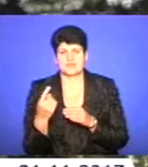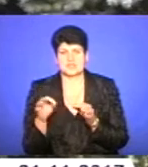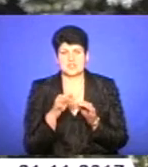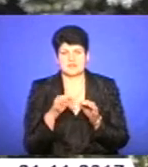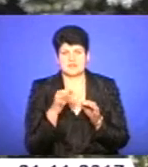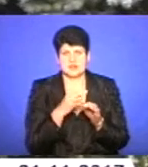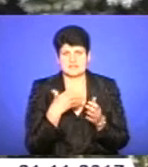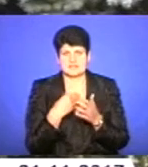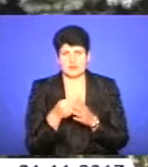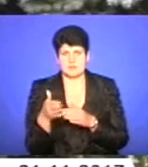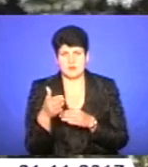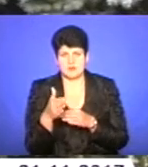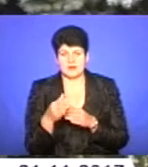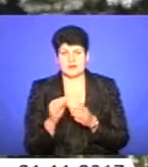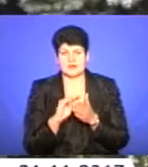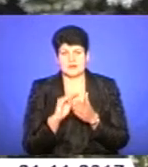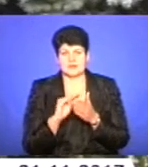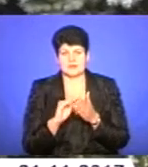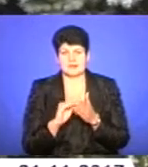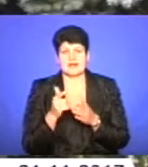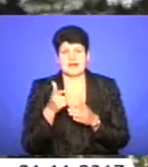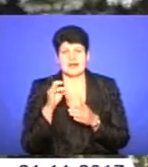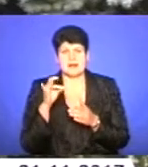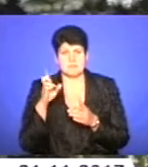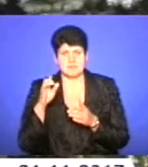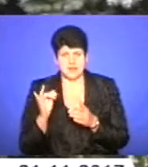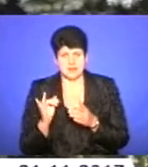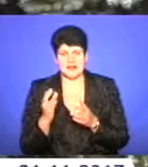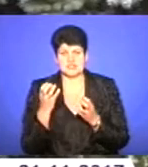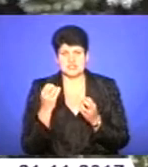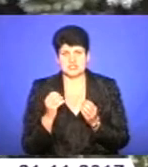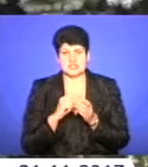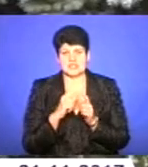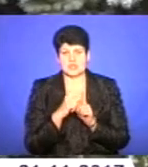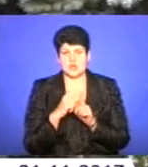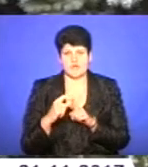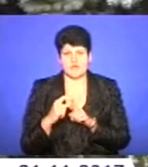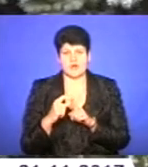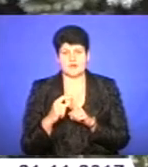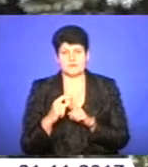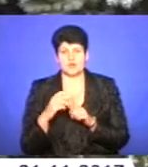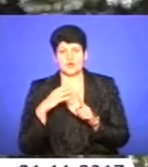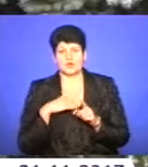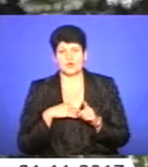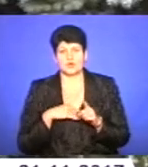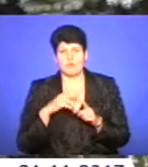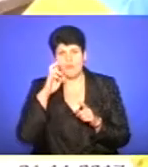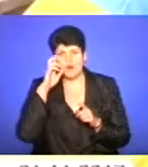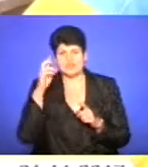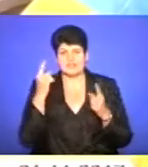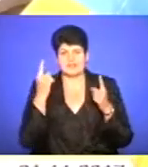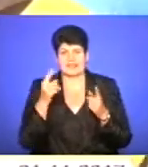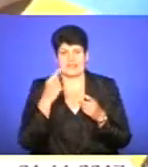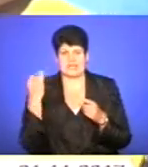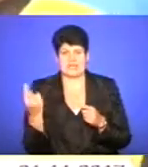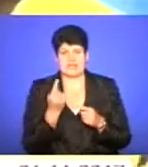зшиваючи свої прапори, вона позначала на них не тільки герби наших районів, а ще й слова духовного гімну «Боже великий єдиний».